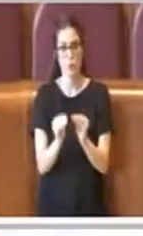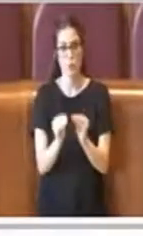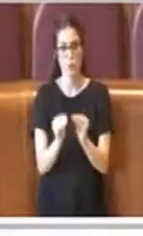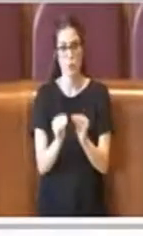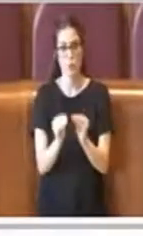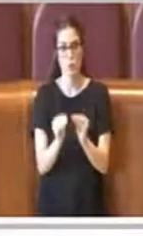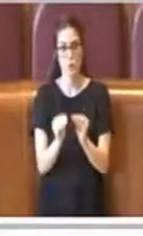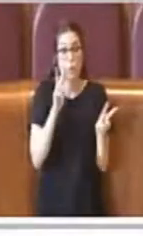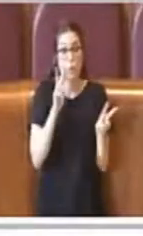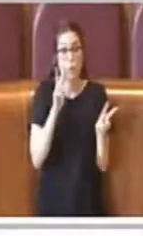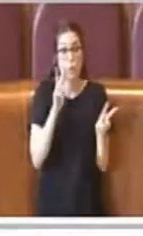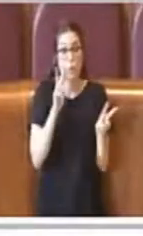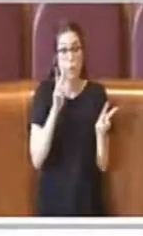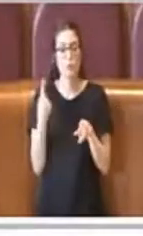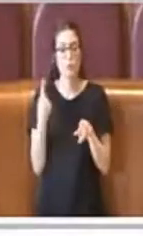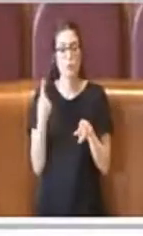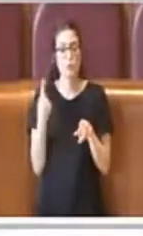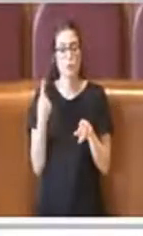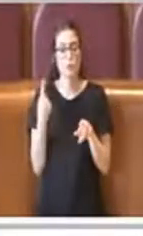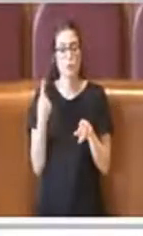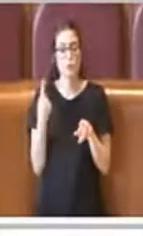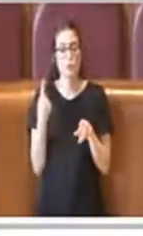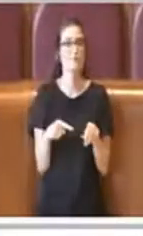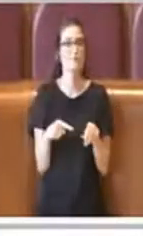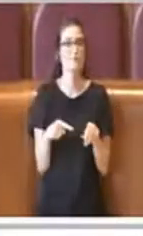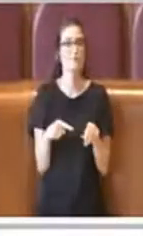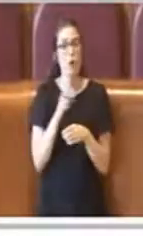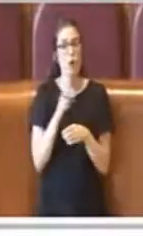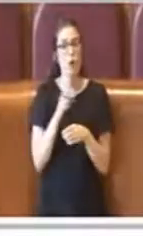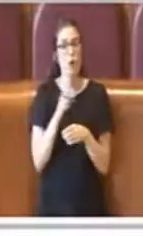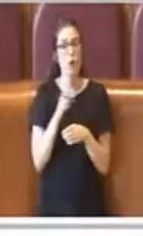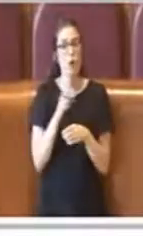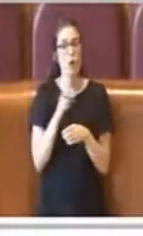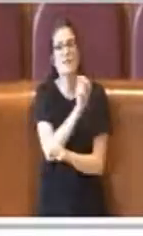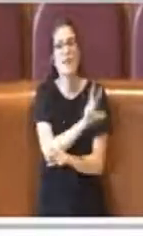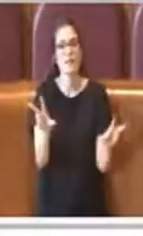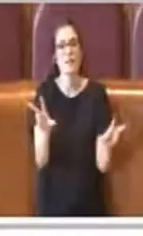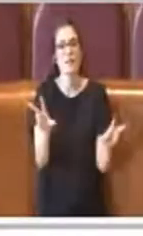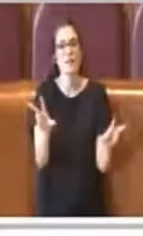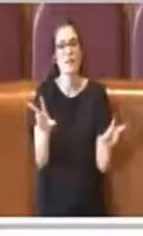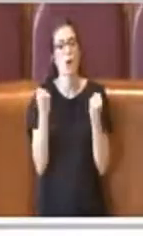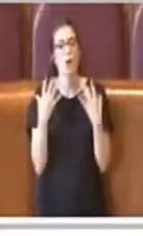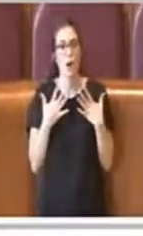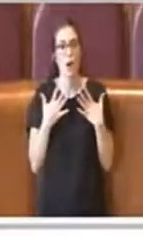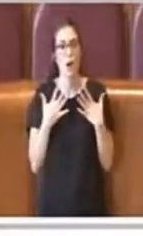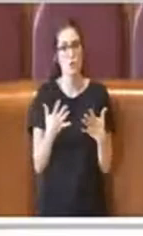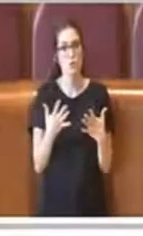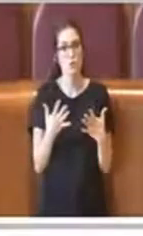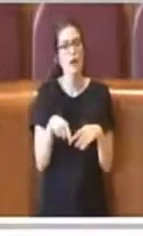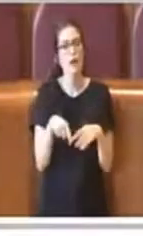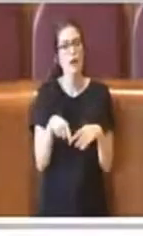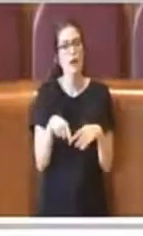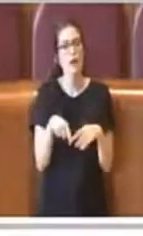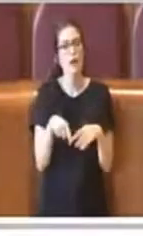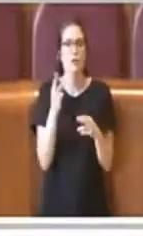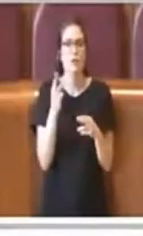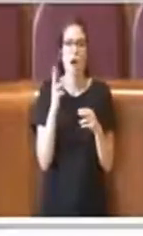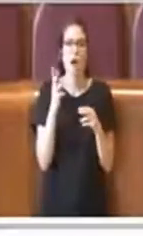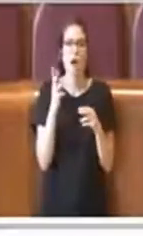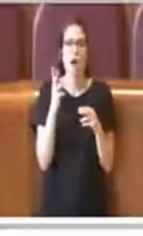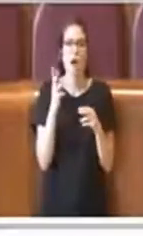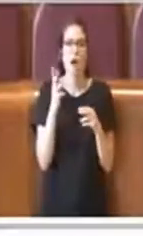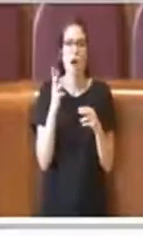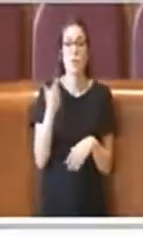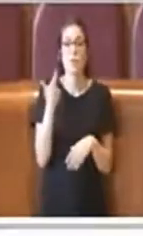io penso che sia un grande segnale di coraggio, ma anche una speranza, perché tutto quello